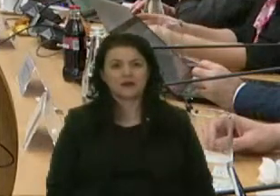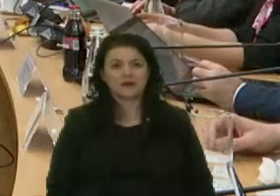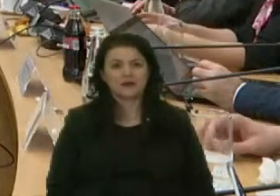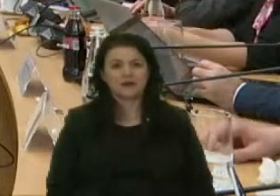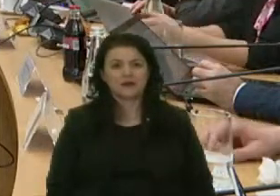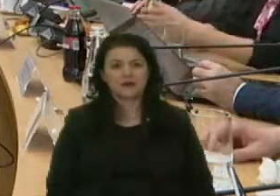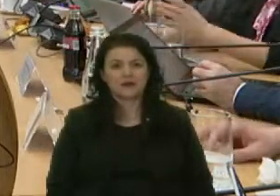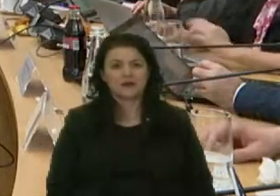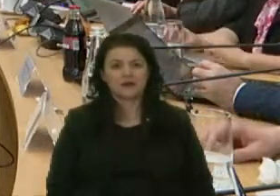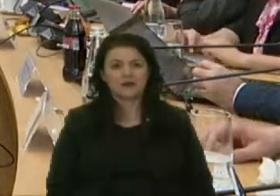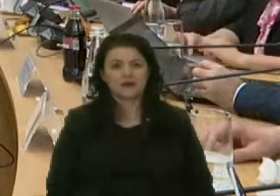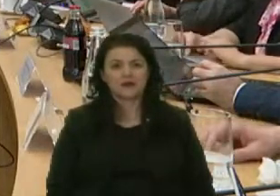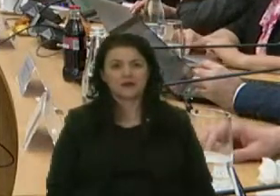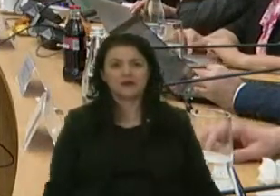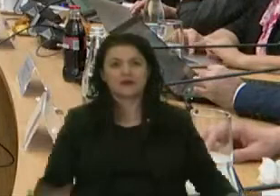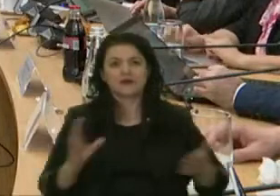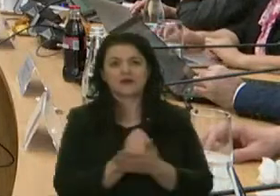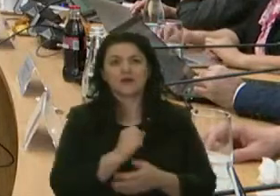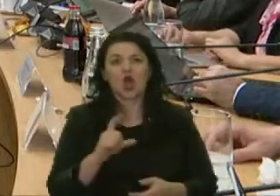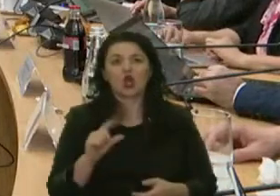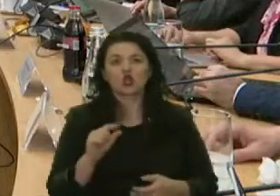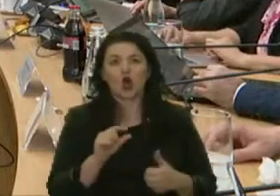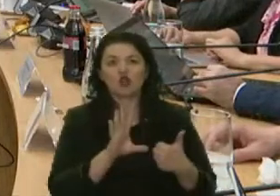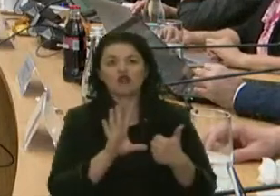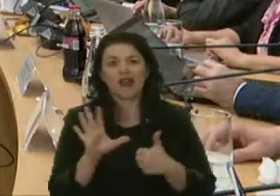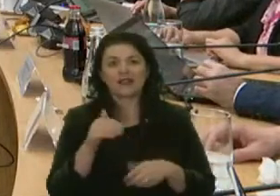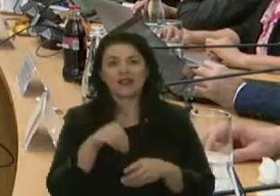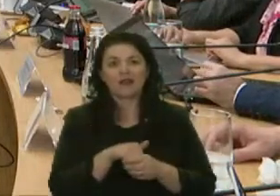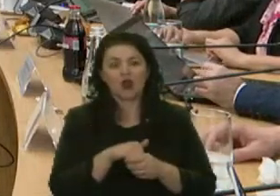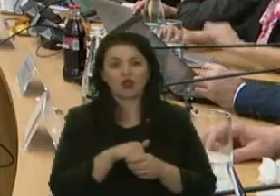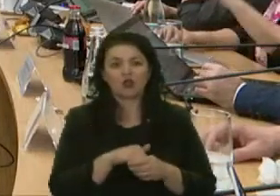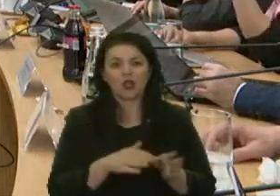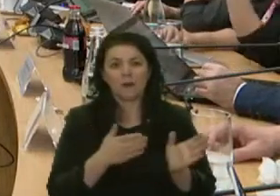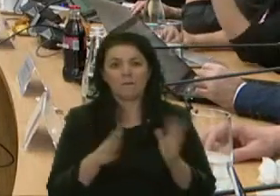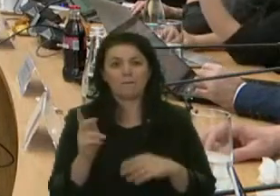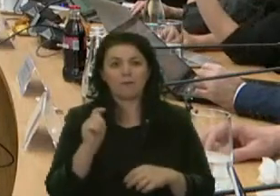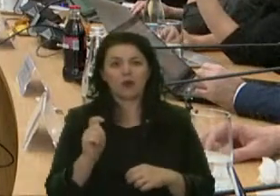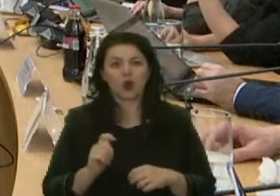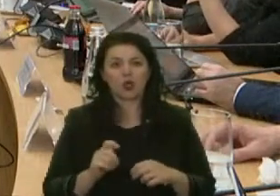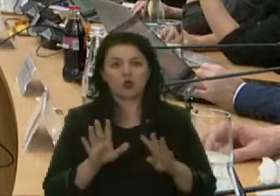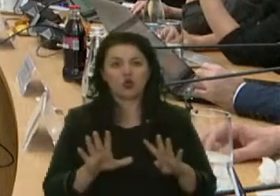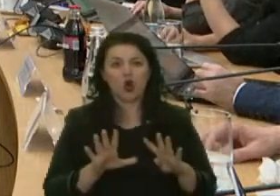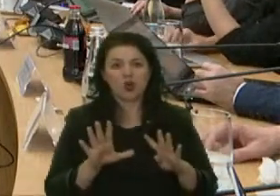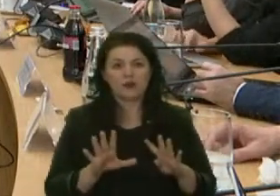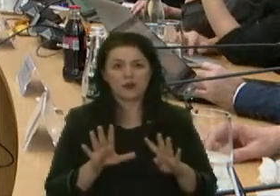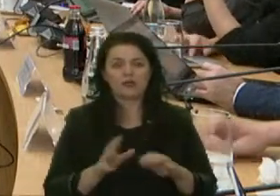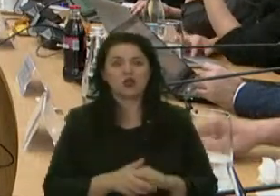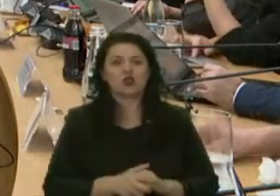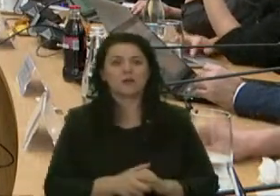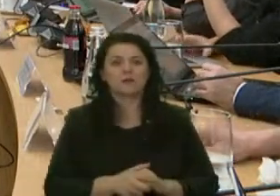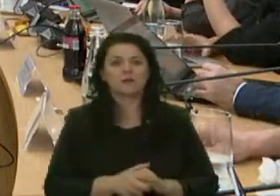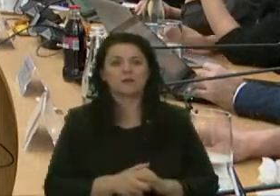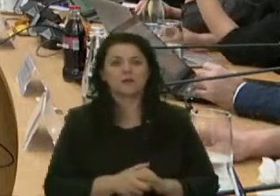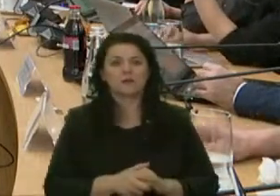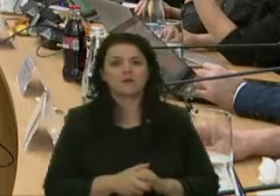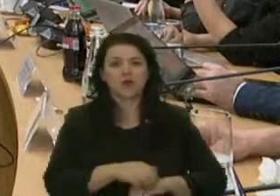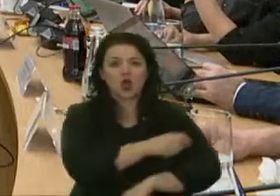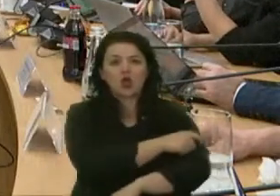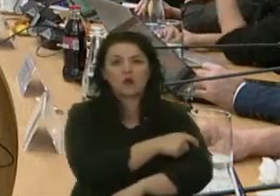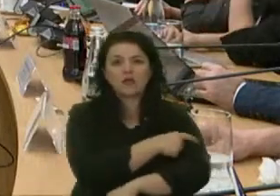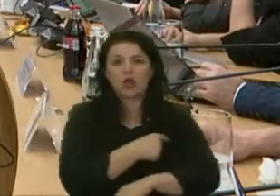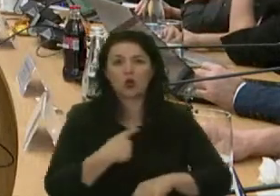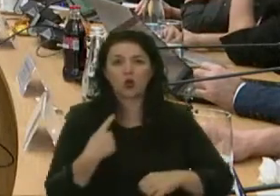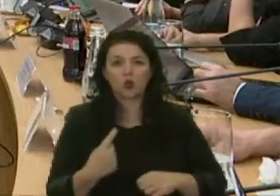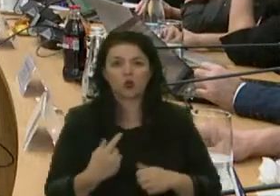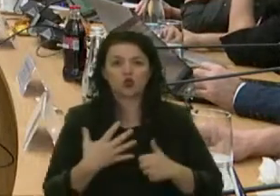18 Proiectul a trecut cu 2 șe de voturi pe de hotărâ numărul 19 Comisia 1 Comisia de buget aviz favorabil Comisia